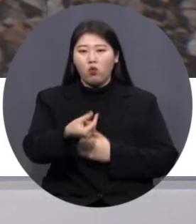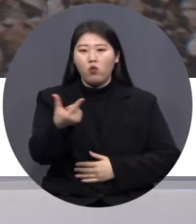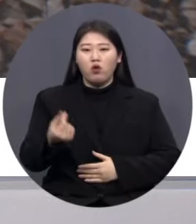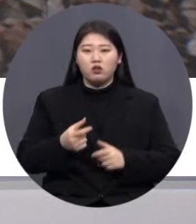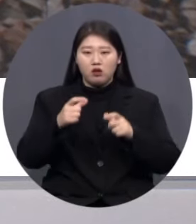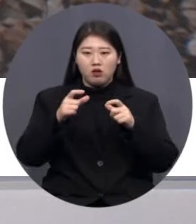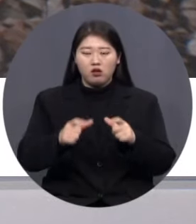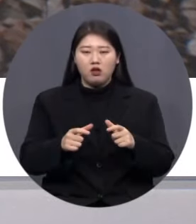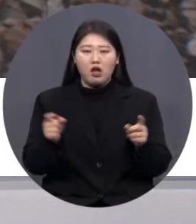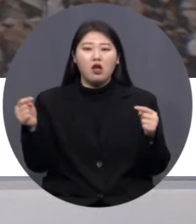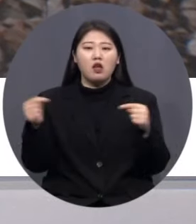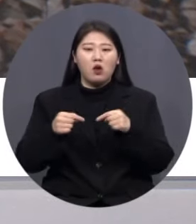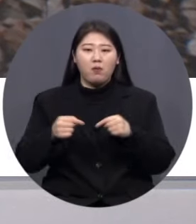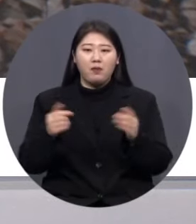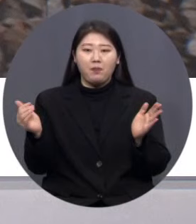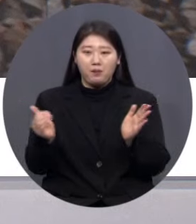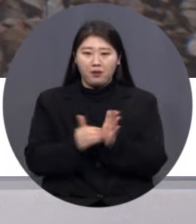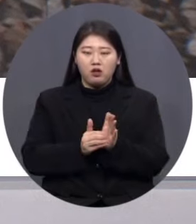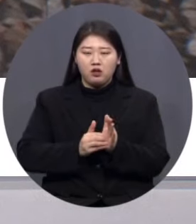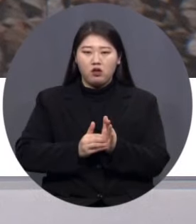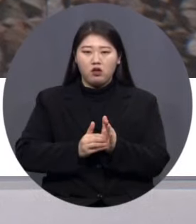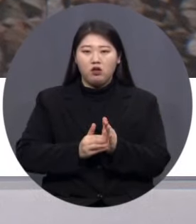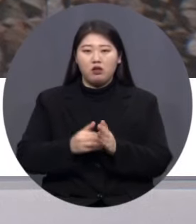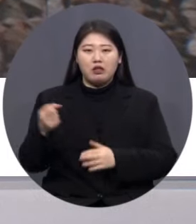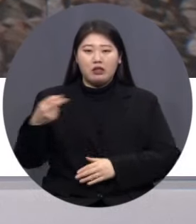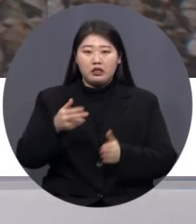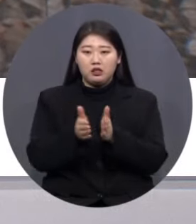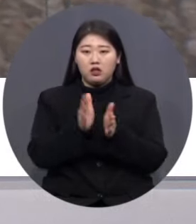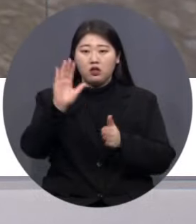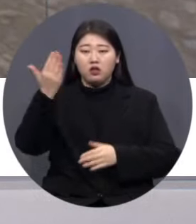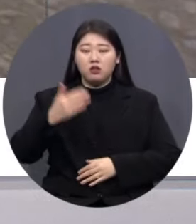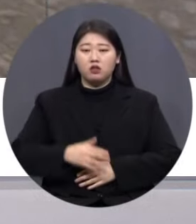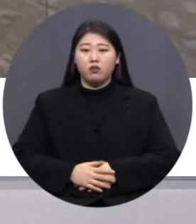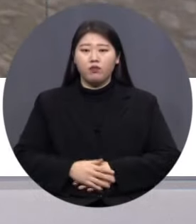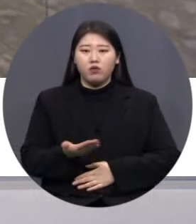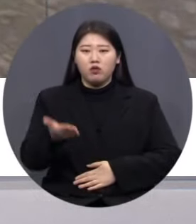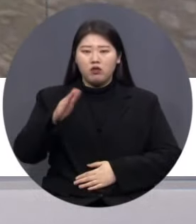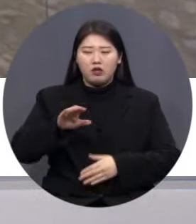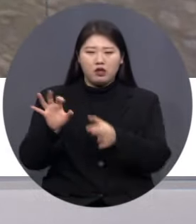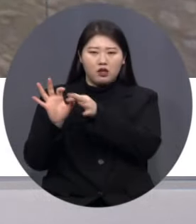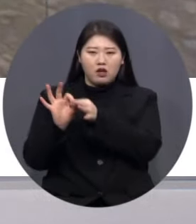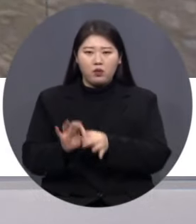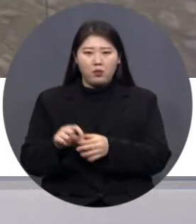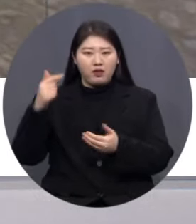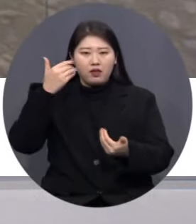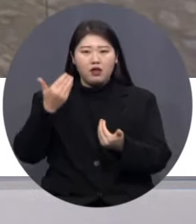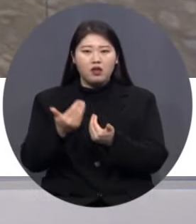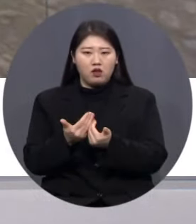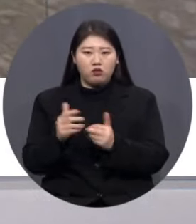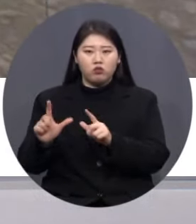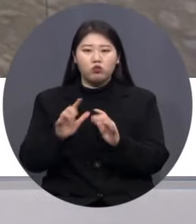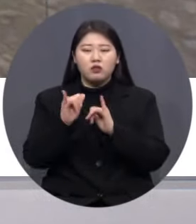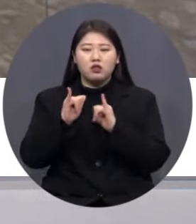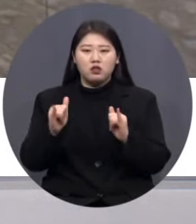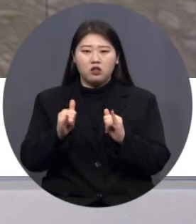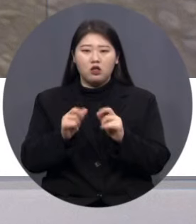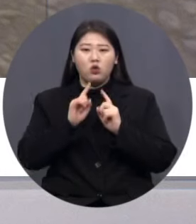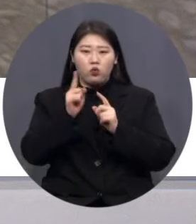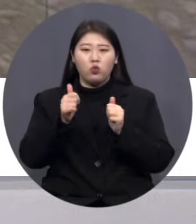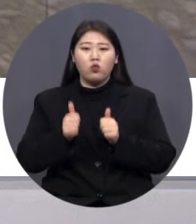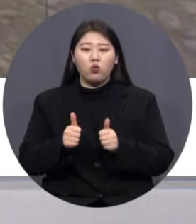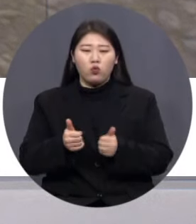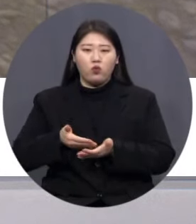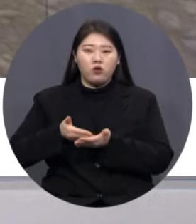마을회의 협의로 겨우 제기됐습니다 그런데 끝까지 반대했던 일부 주민들이 소송을 제기했는데 일심